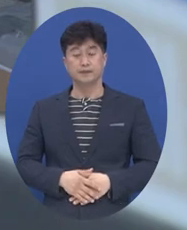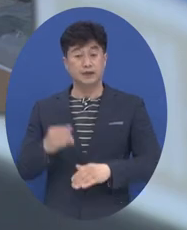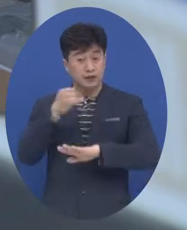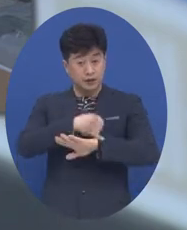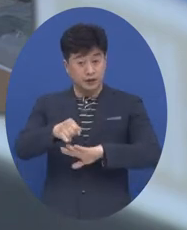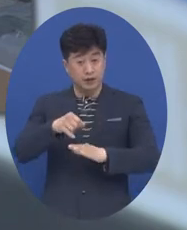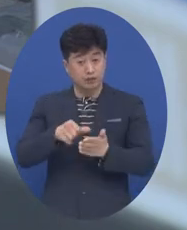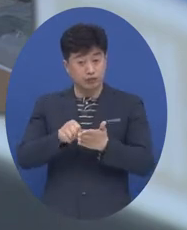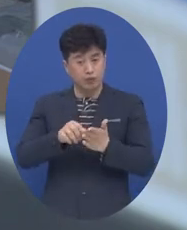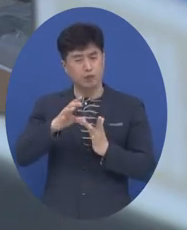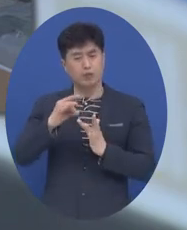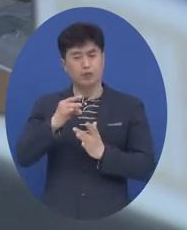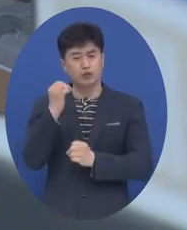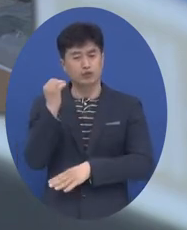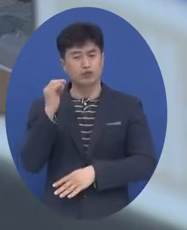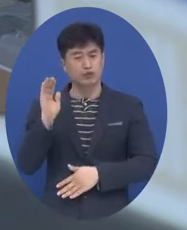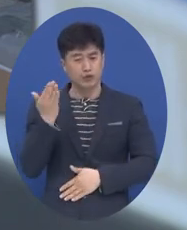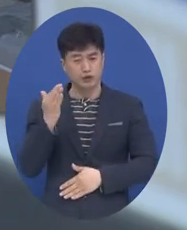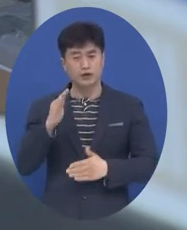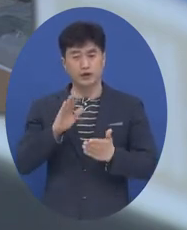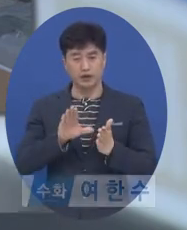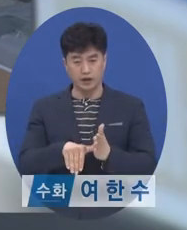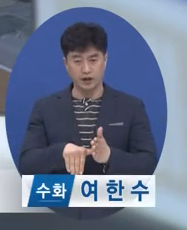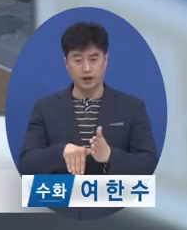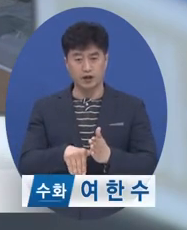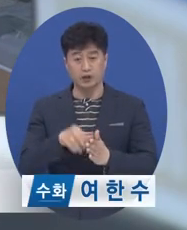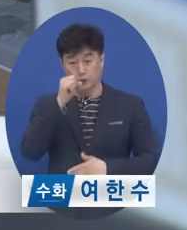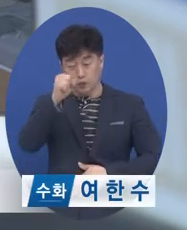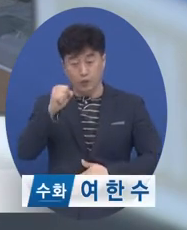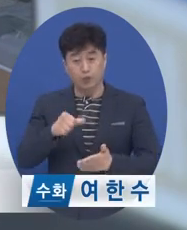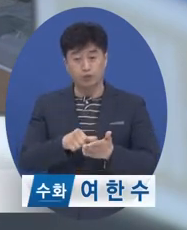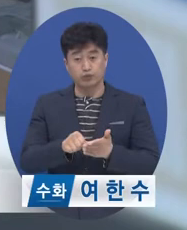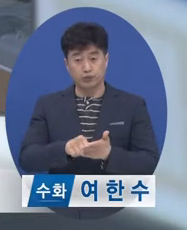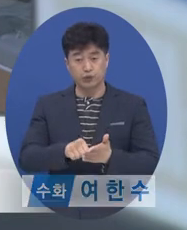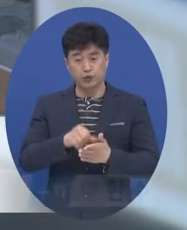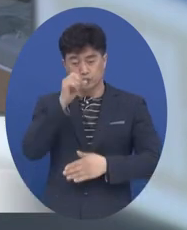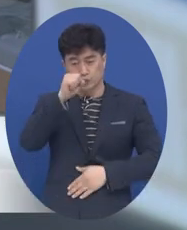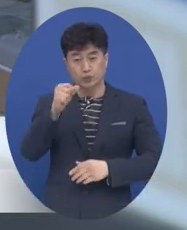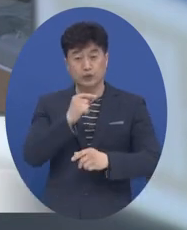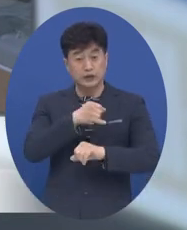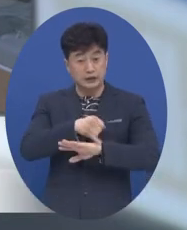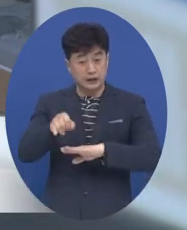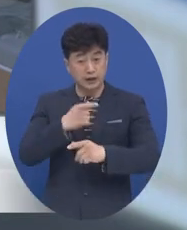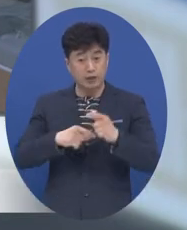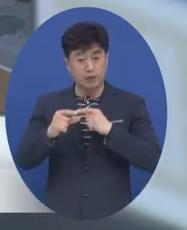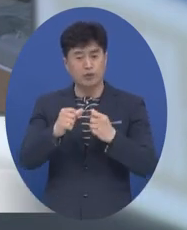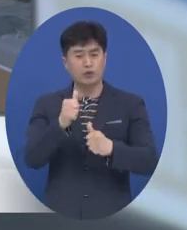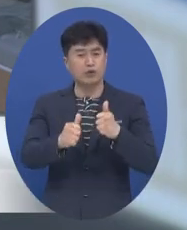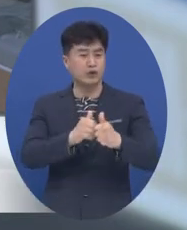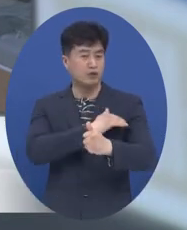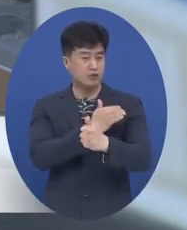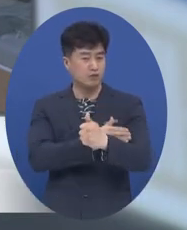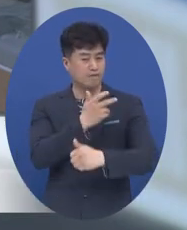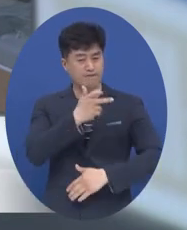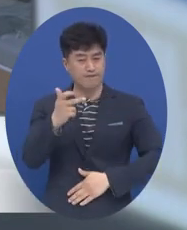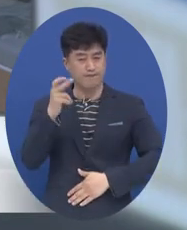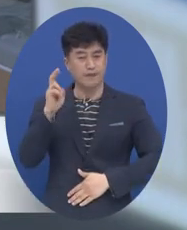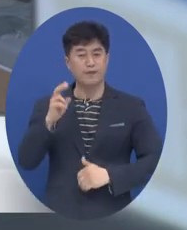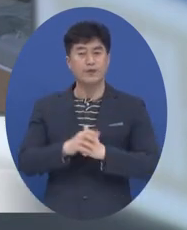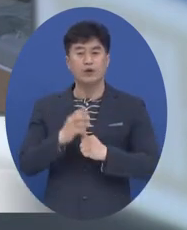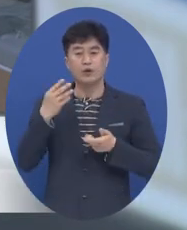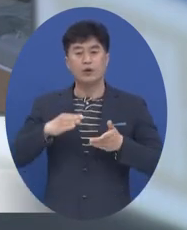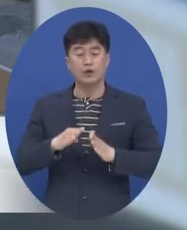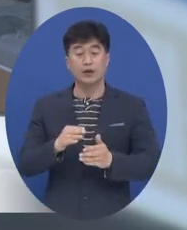디자인이 제품 선택의 기준이 되는 시대 좋은 제품에 좋은 디자인이 더해진다면 경쟁력은 더 커지겠죠